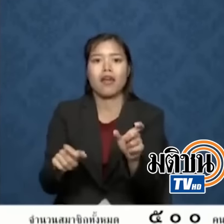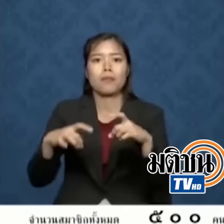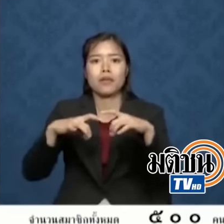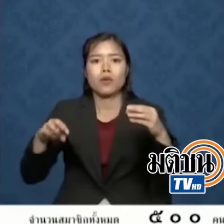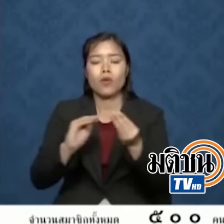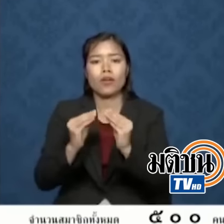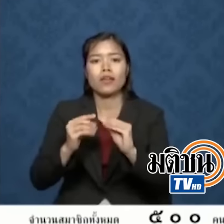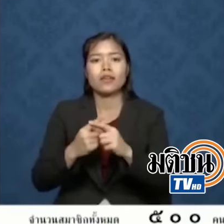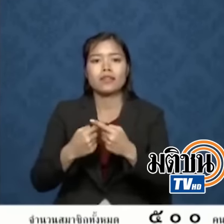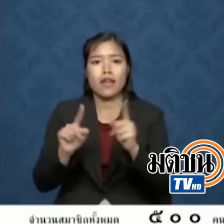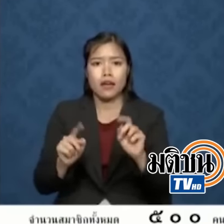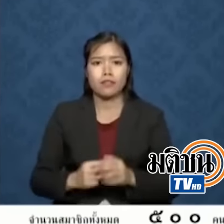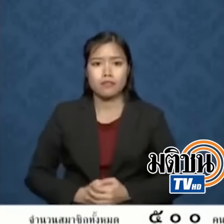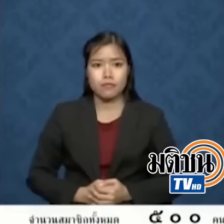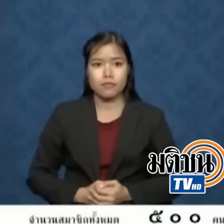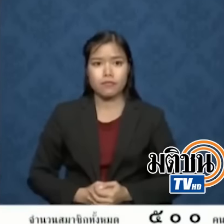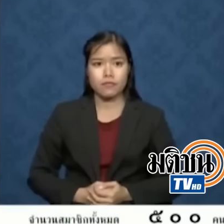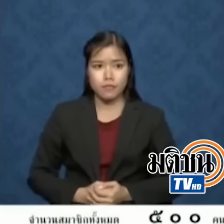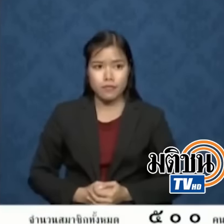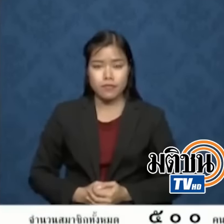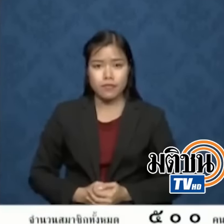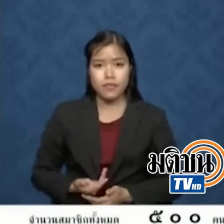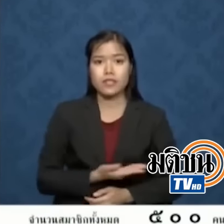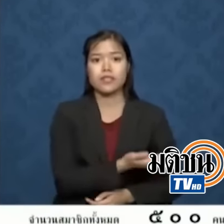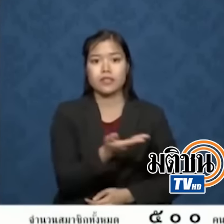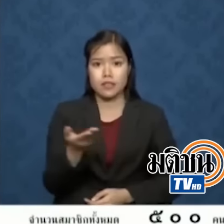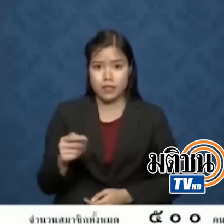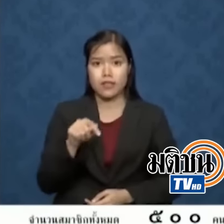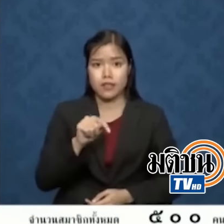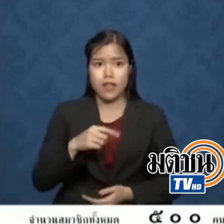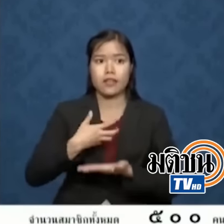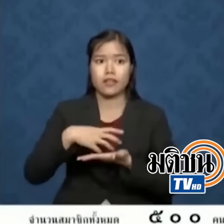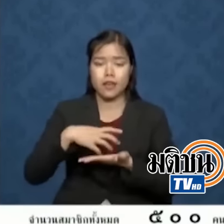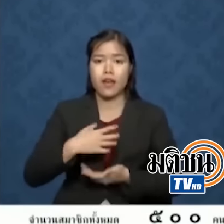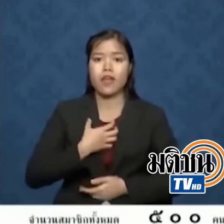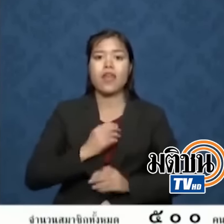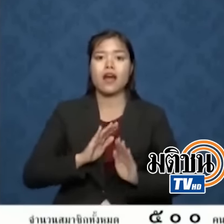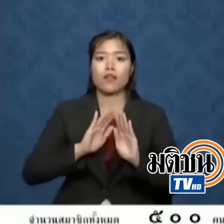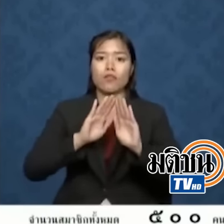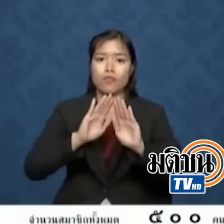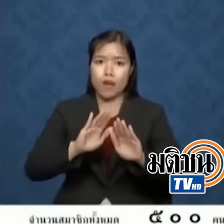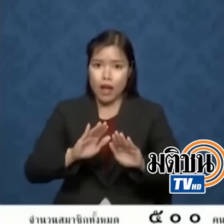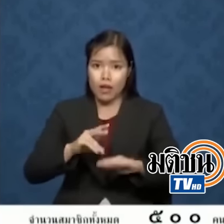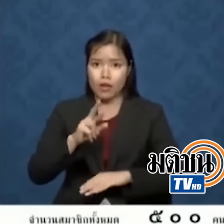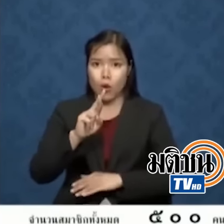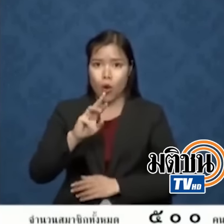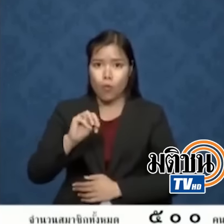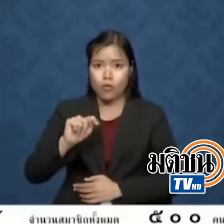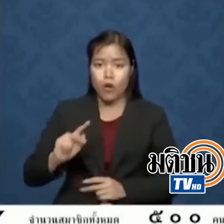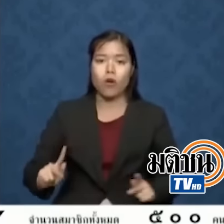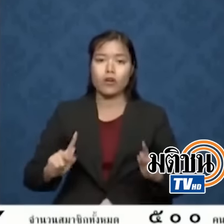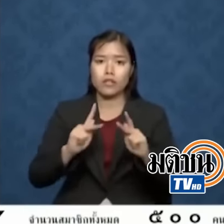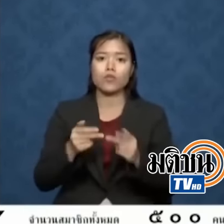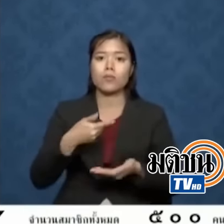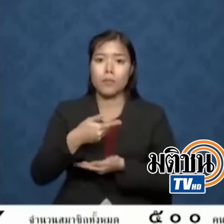ะครับท่านประธานครับทั้งหมดนี้แหละครับคือสิ่งที่ผมอยากจะฝากถึงท่านรัฐมนตรีว่าการกระทรวงพา